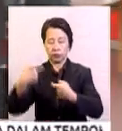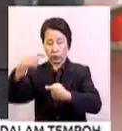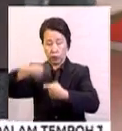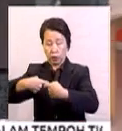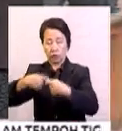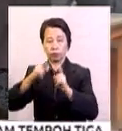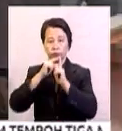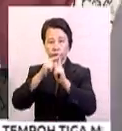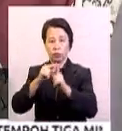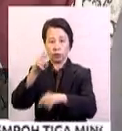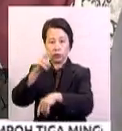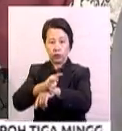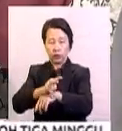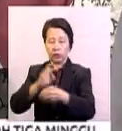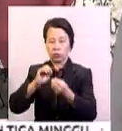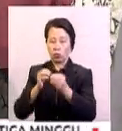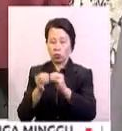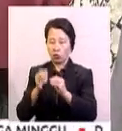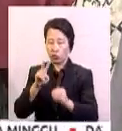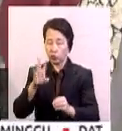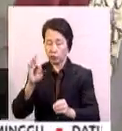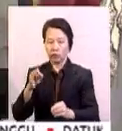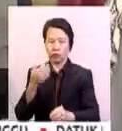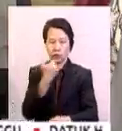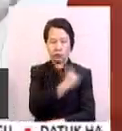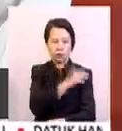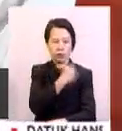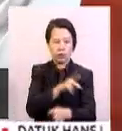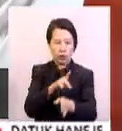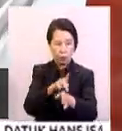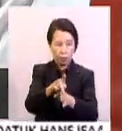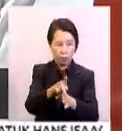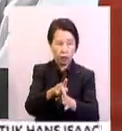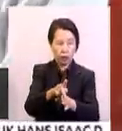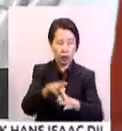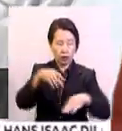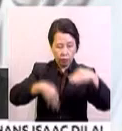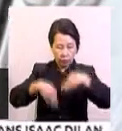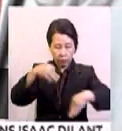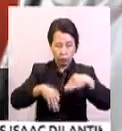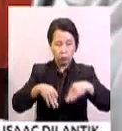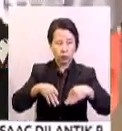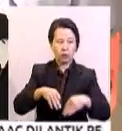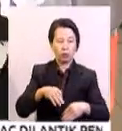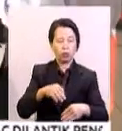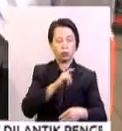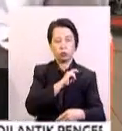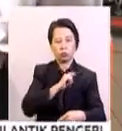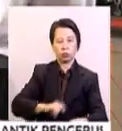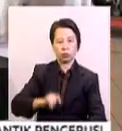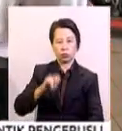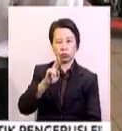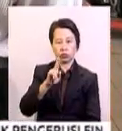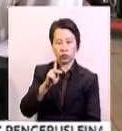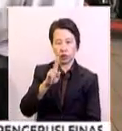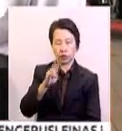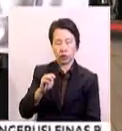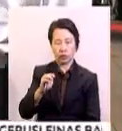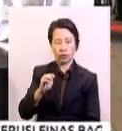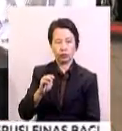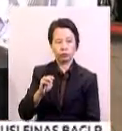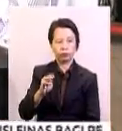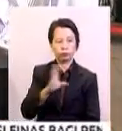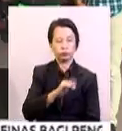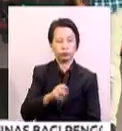dengan kenyataan saksi ke-29 iaitu bekas pakar forensik Hospital Chancellor Tuanku Muhriz UKM